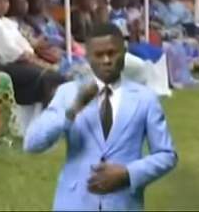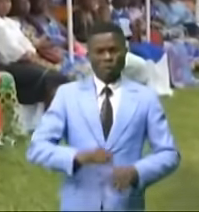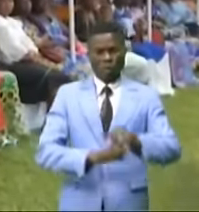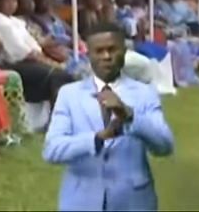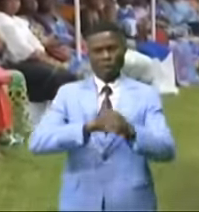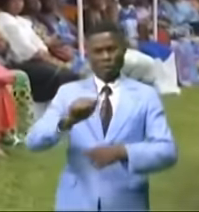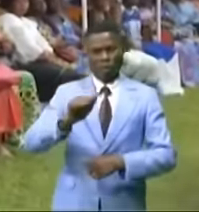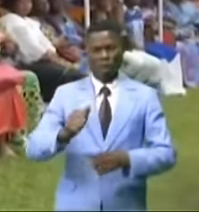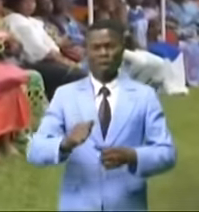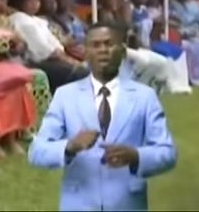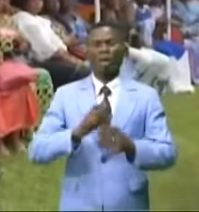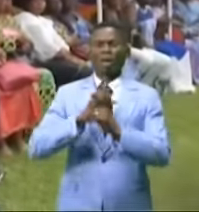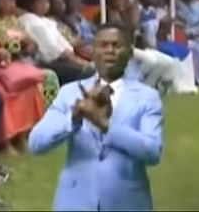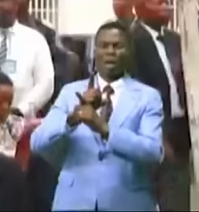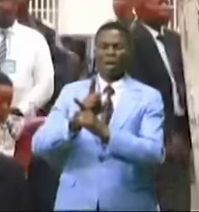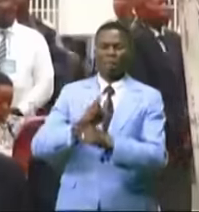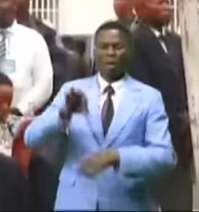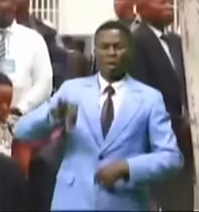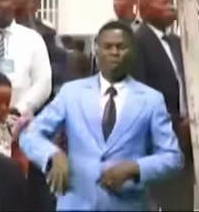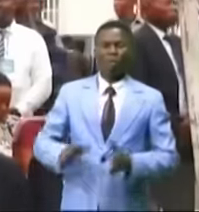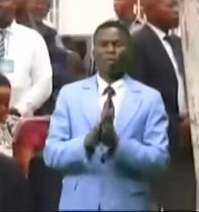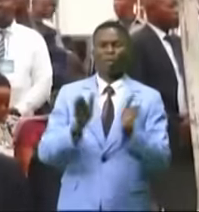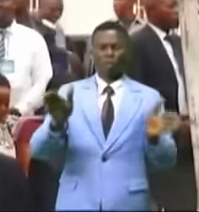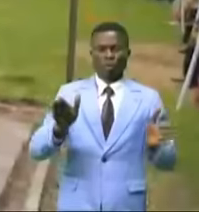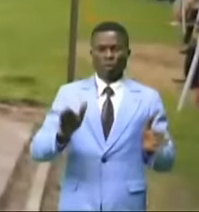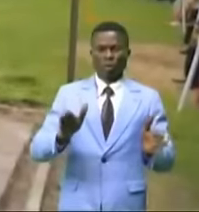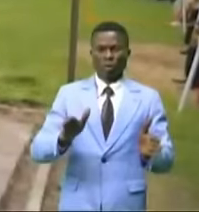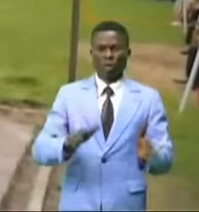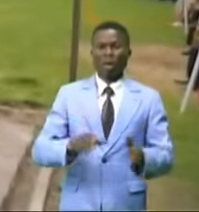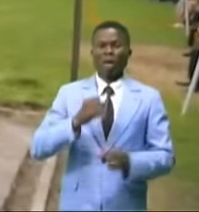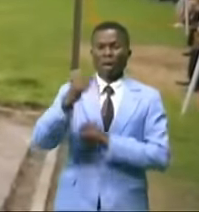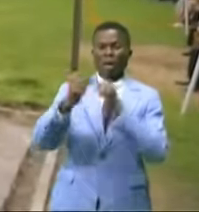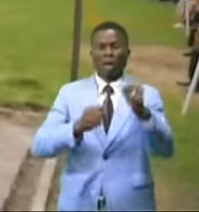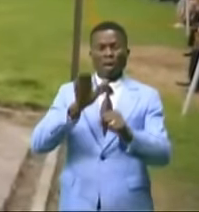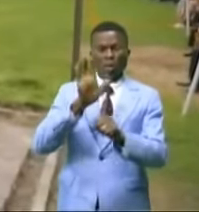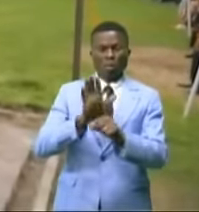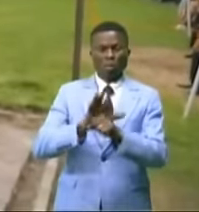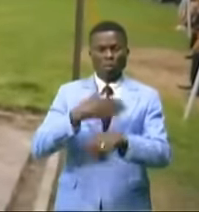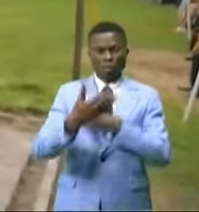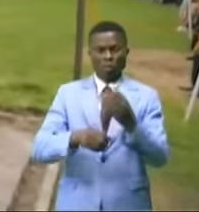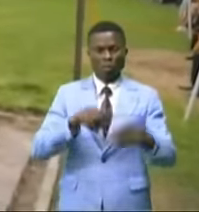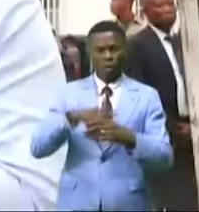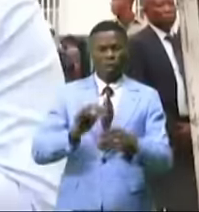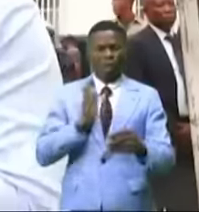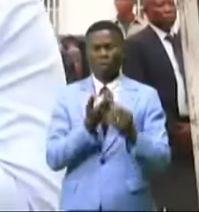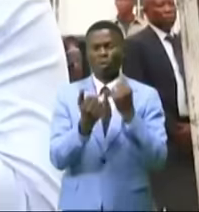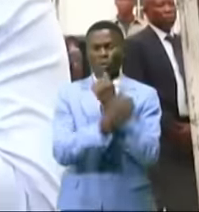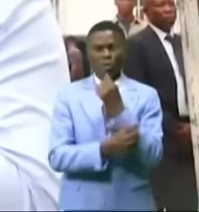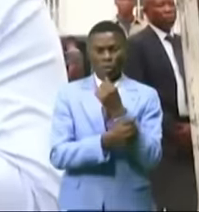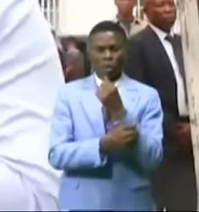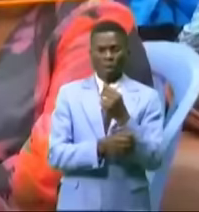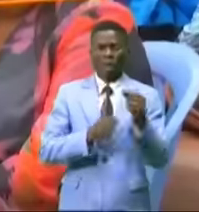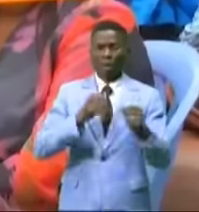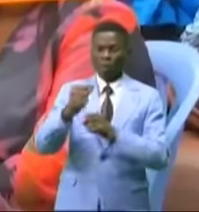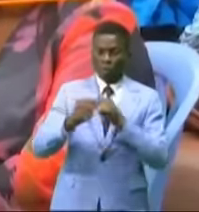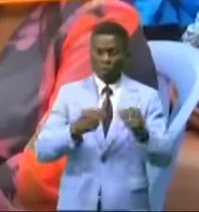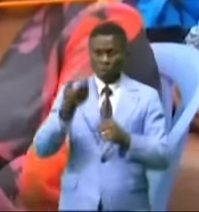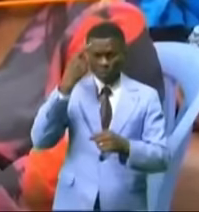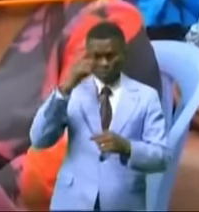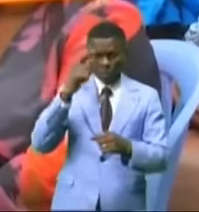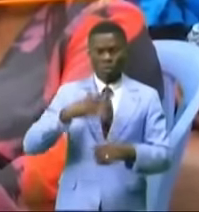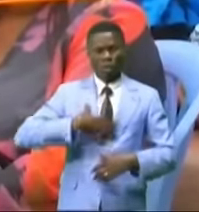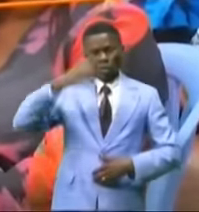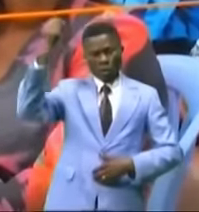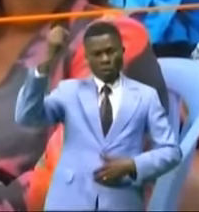à privilégier l'intérêt général. La plus grande bataille qui nous reste à mener dans notre pays, c'est la bataille pour le triomphe